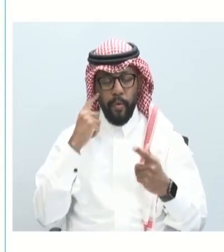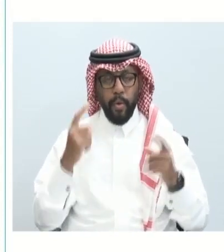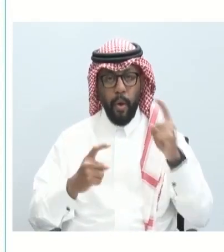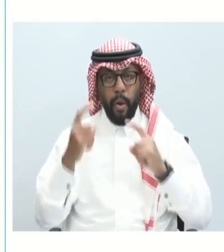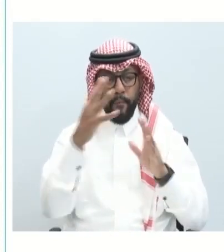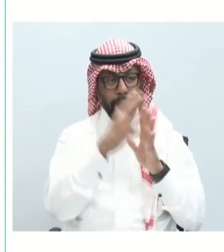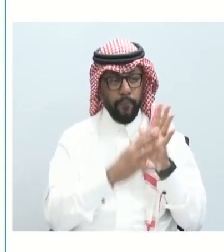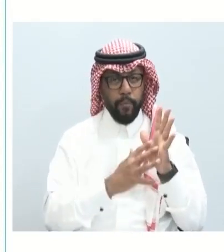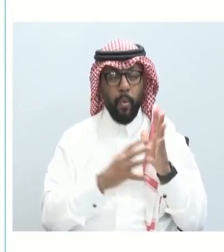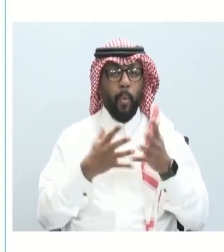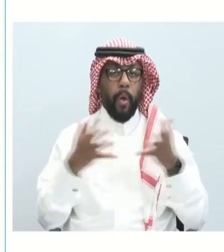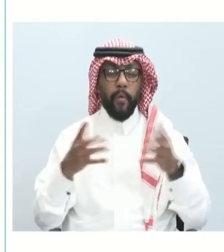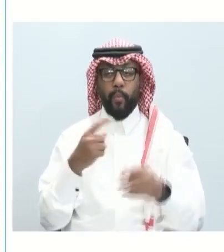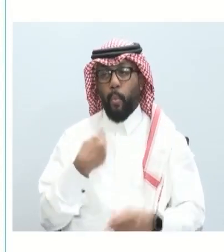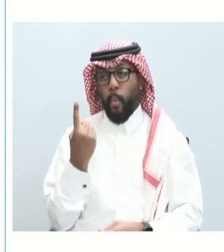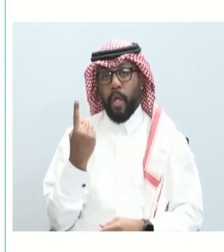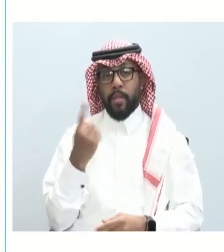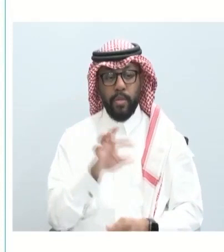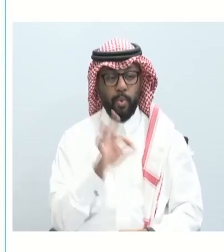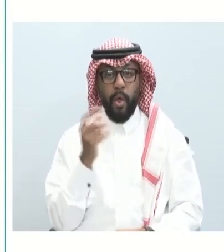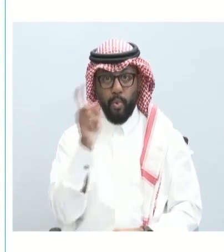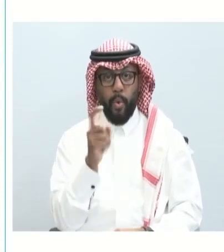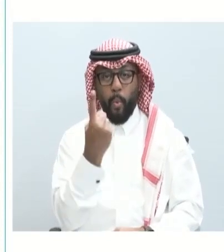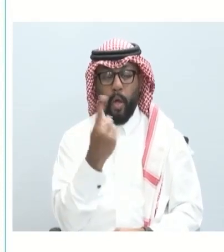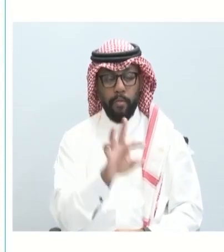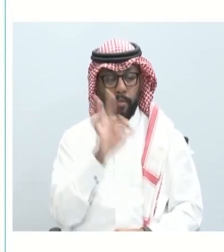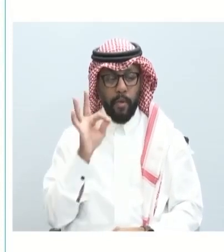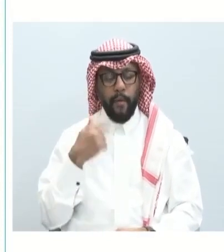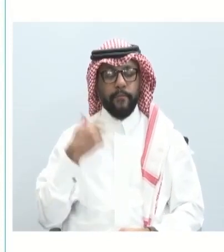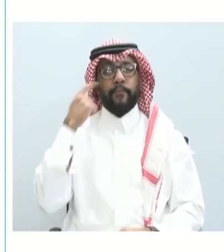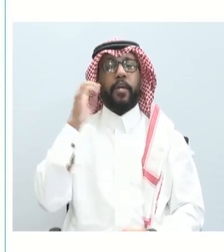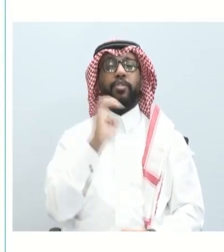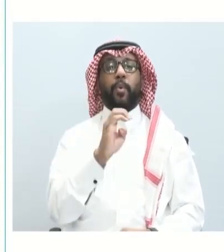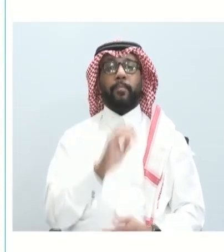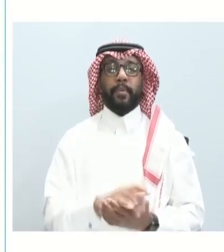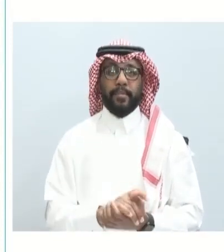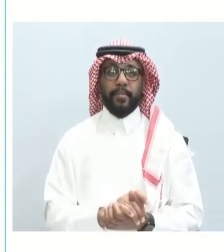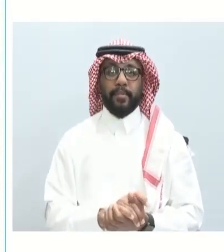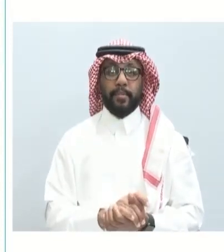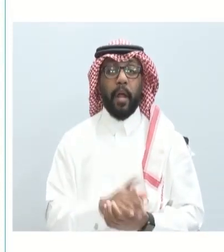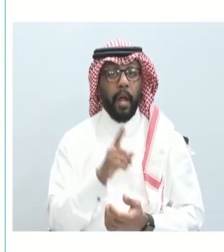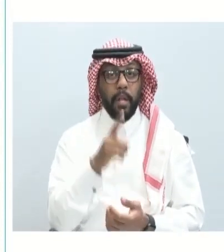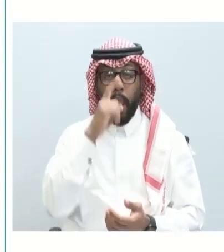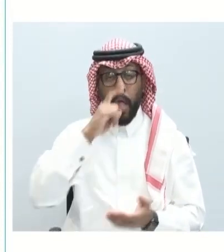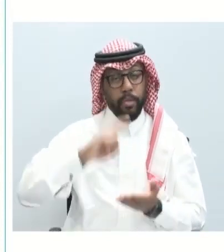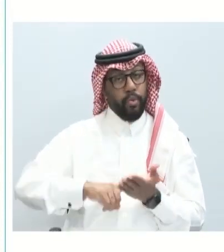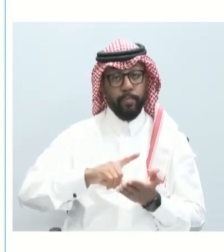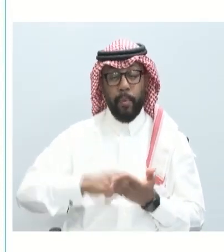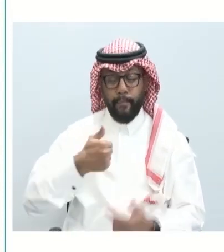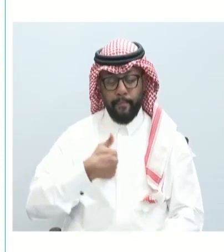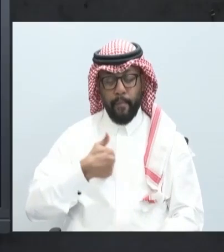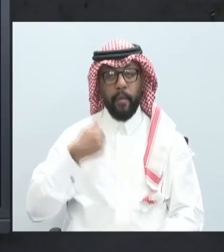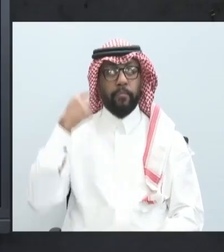الاستدلالات المقدمه الان هنا في الفقره دال يجب علينا ان